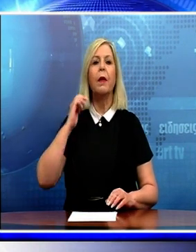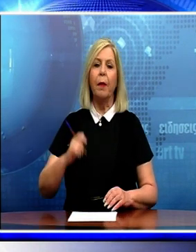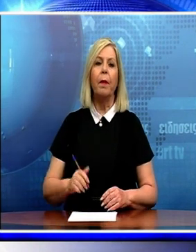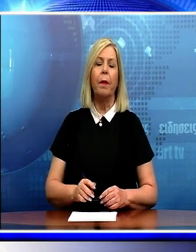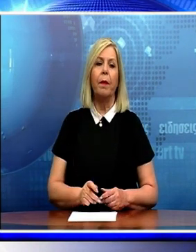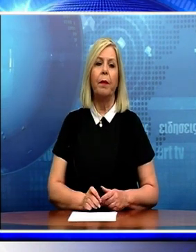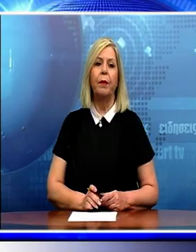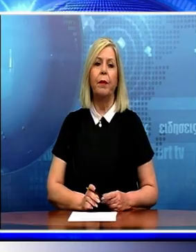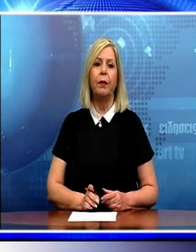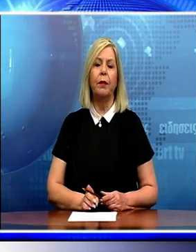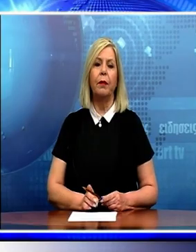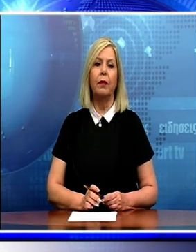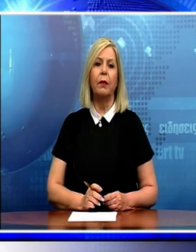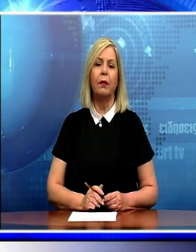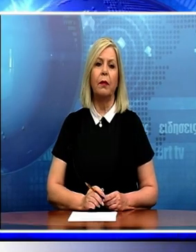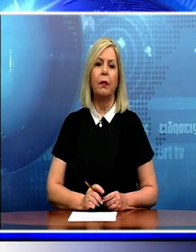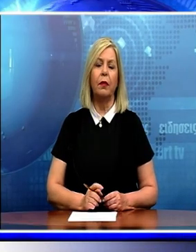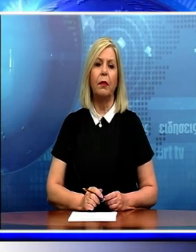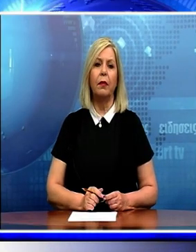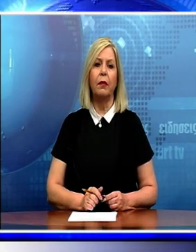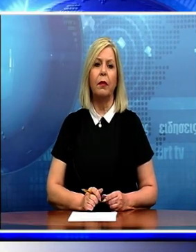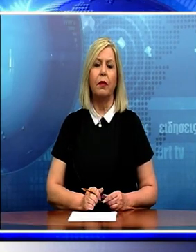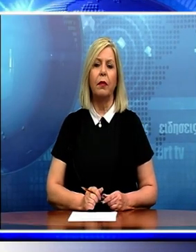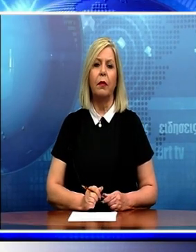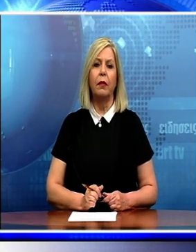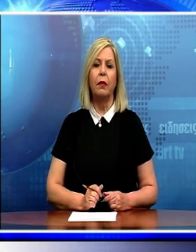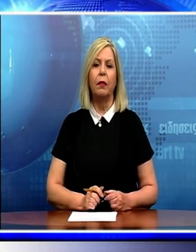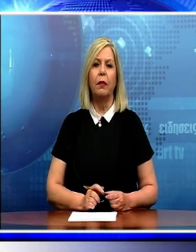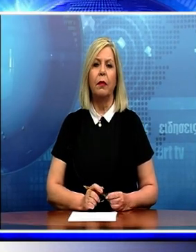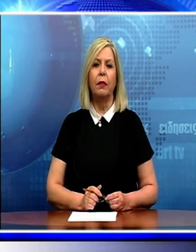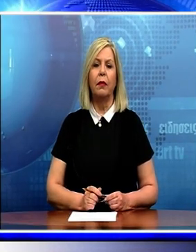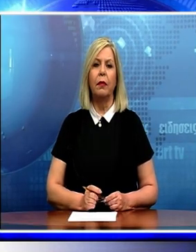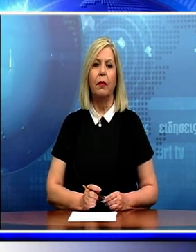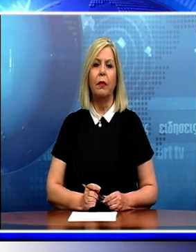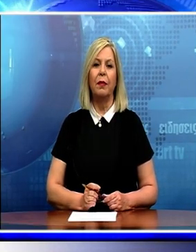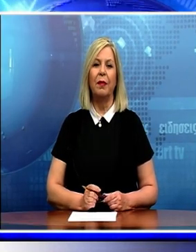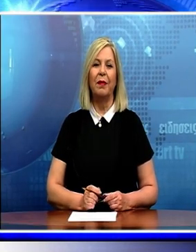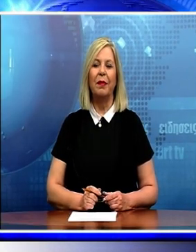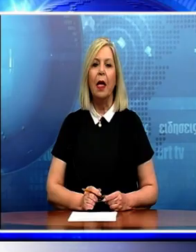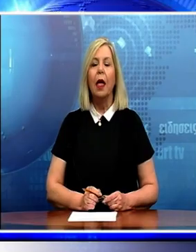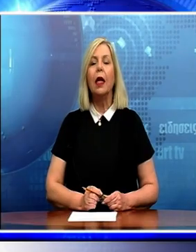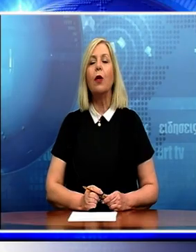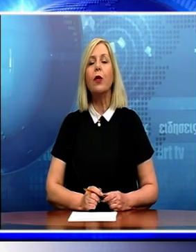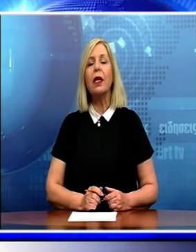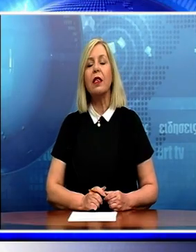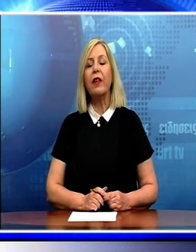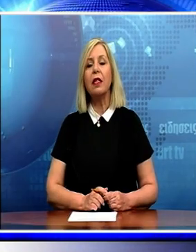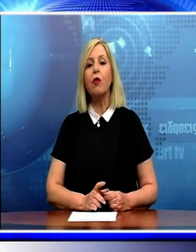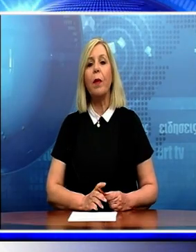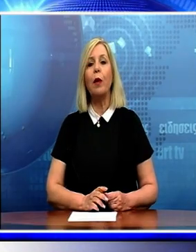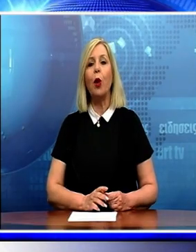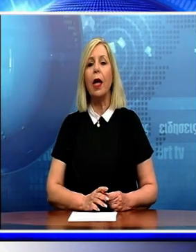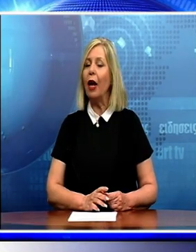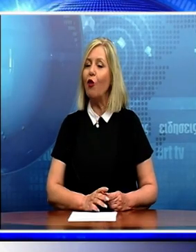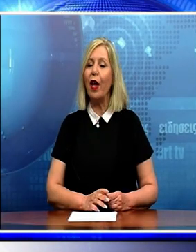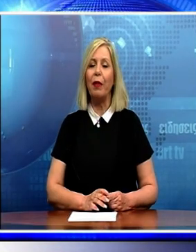έτσι ο γονέας να μπορέσει να ενεργήσει, να ενημερώσει τις αρχές και οτιδήποτε άλλο κρίνεται απαραίτητο ανάλογα με την περίπτωση. Κύριε Γούσκε, να σας ευχαριστήσω